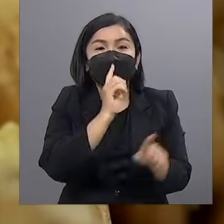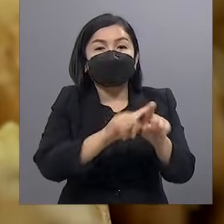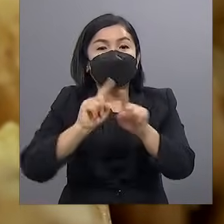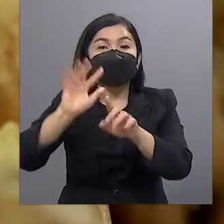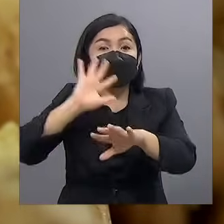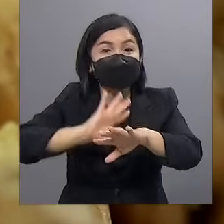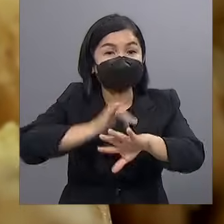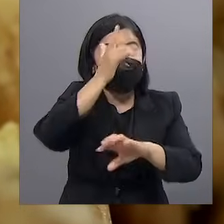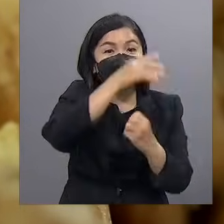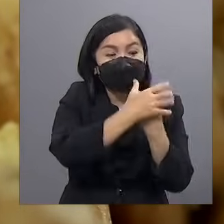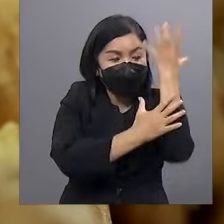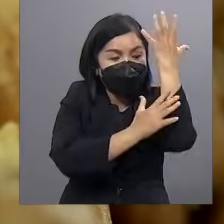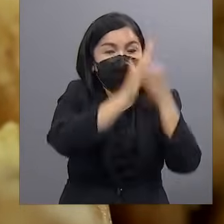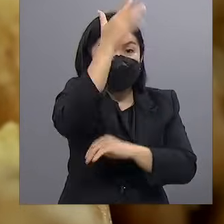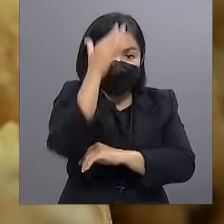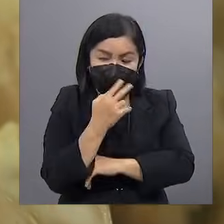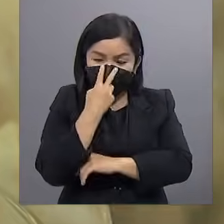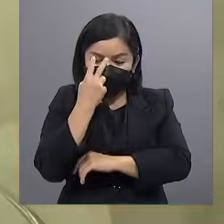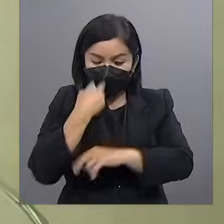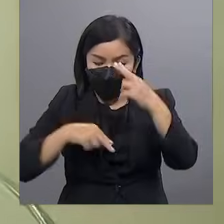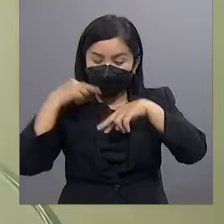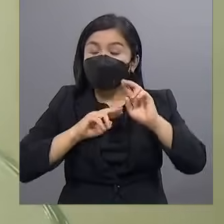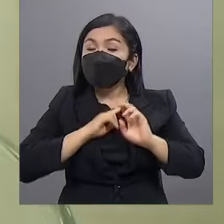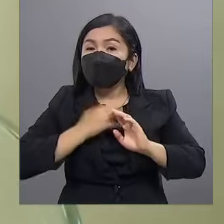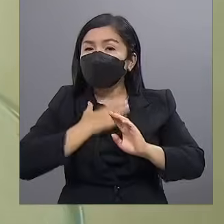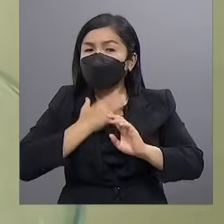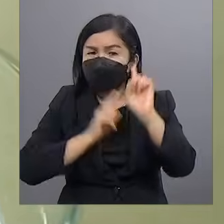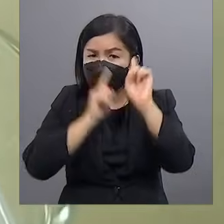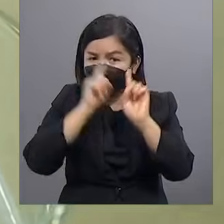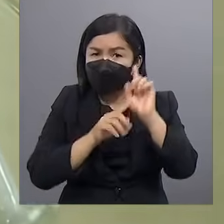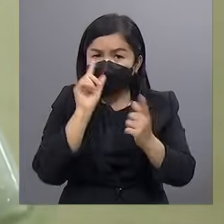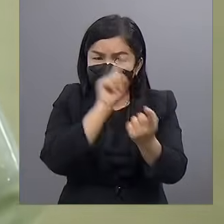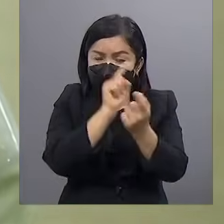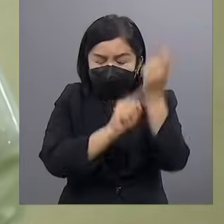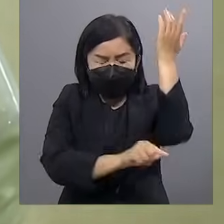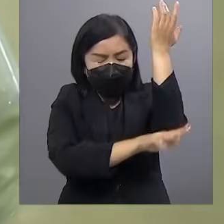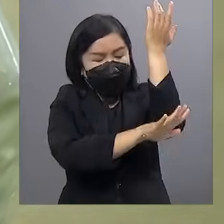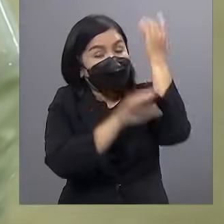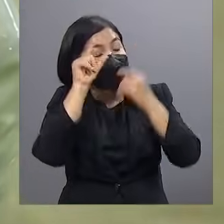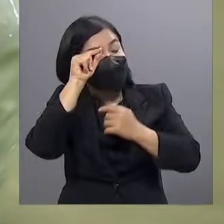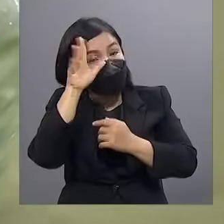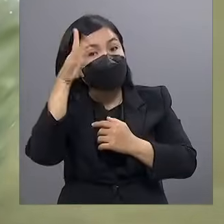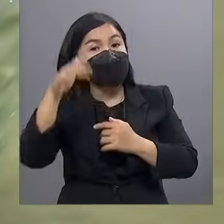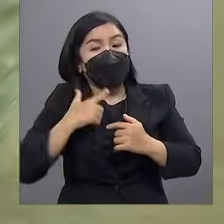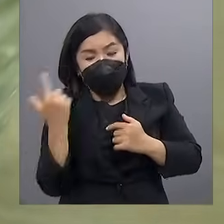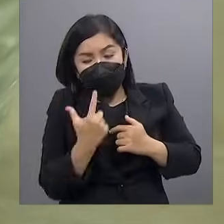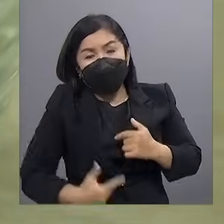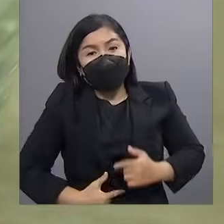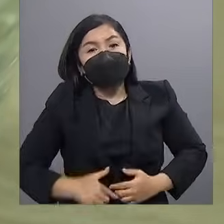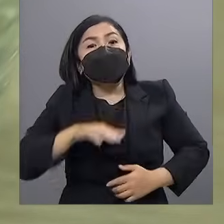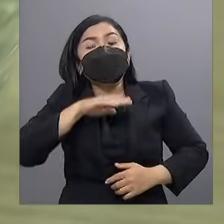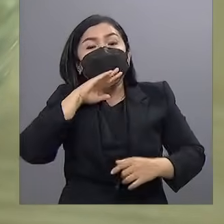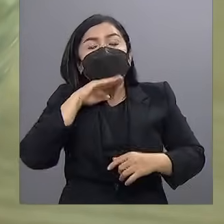คอยดูสังเกตอาการของเราด้วยผมขึ้นเจอคนที่จิตจะใช้แล้วนอนไม่หลับก็มีเพราะว่ามีลงในท้องเต็มเลยนะครับทำให้อึดอัด